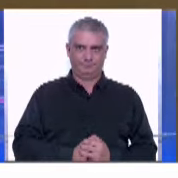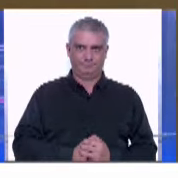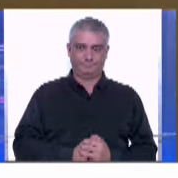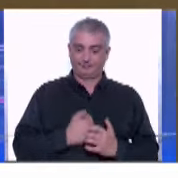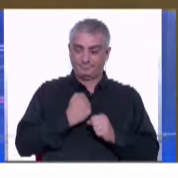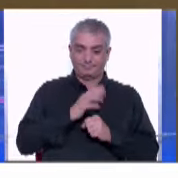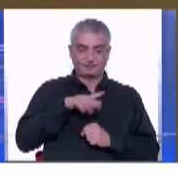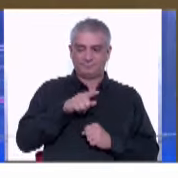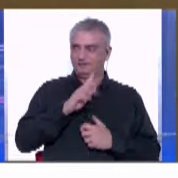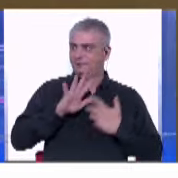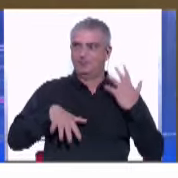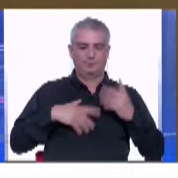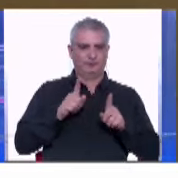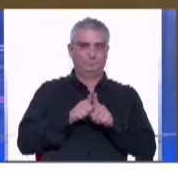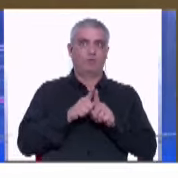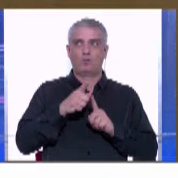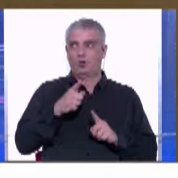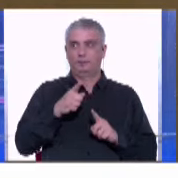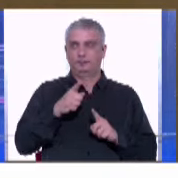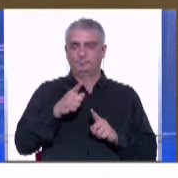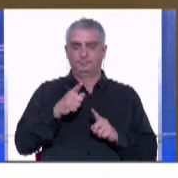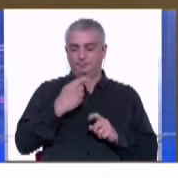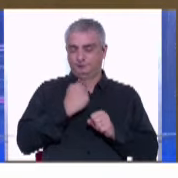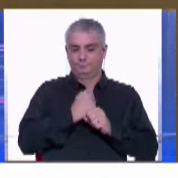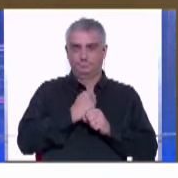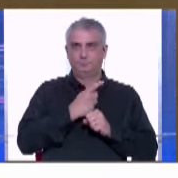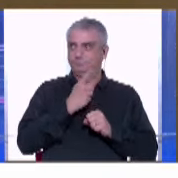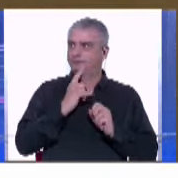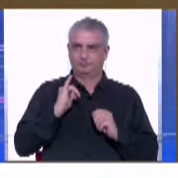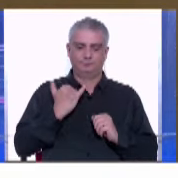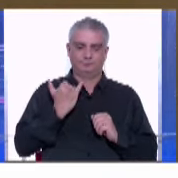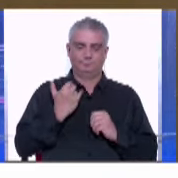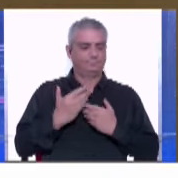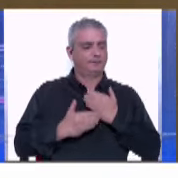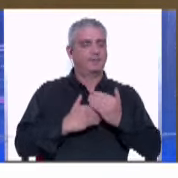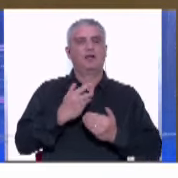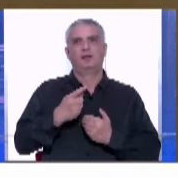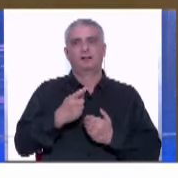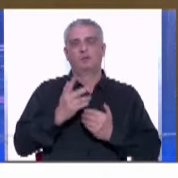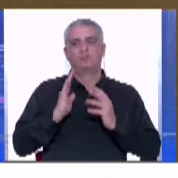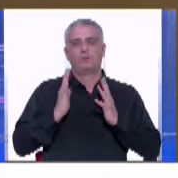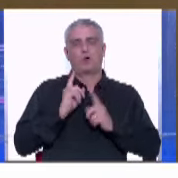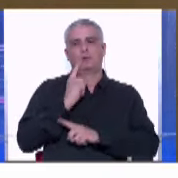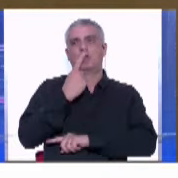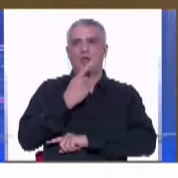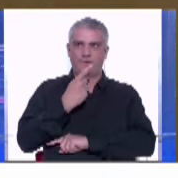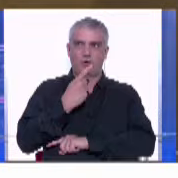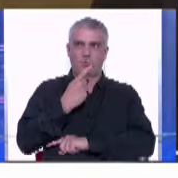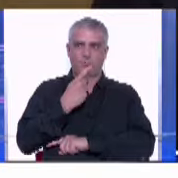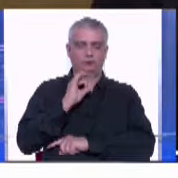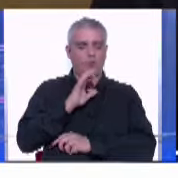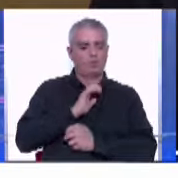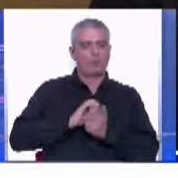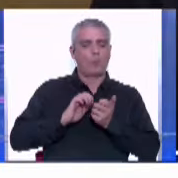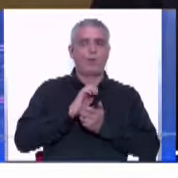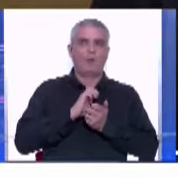לפעול בסביבה כאוטית, כמו שהם פעלו בה, זה בהחלט מקדם מאוד מאוד גבוה של